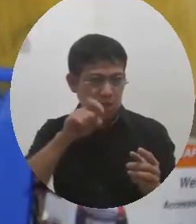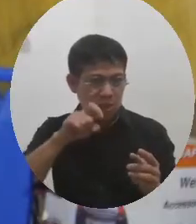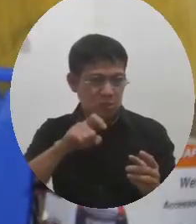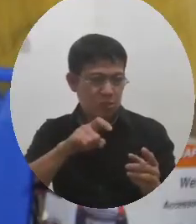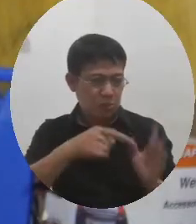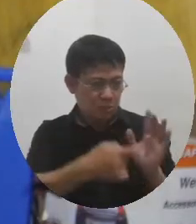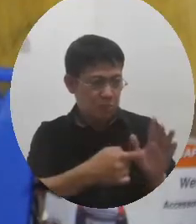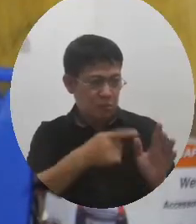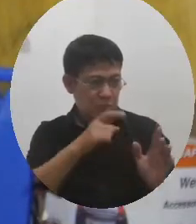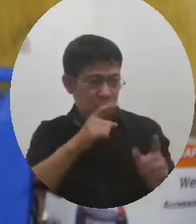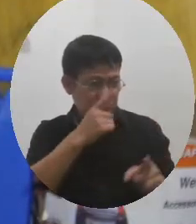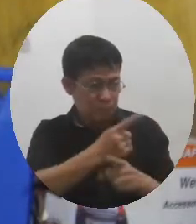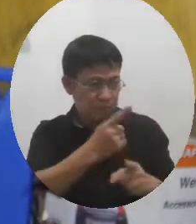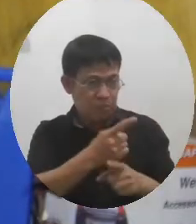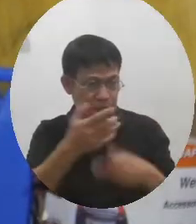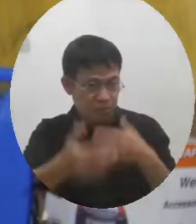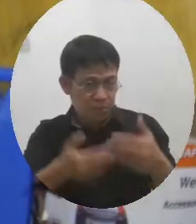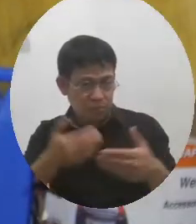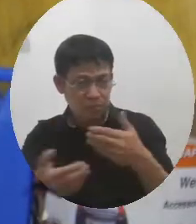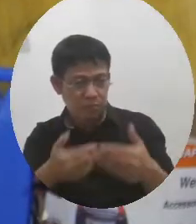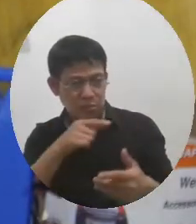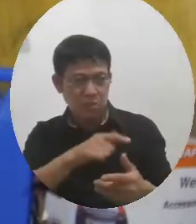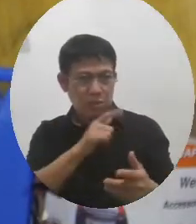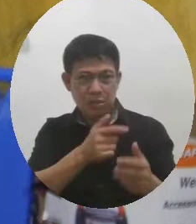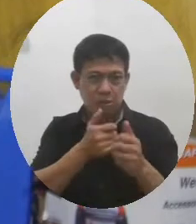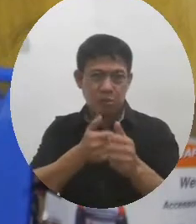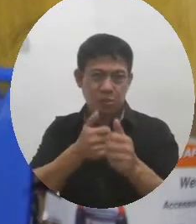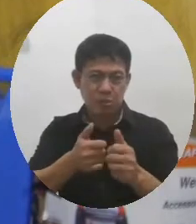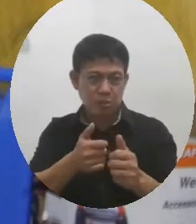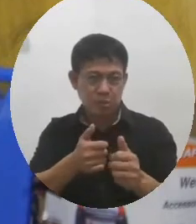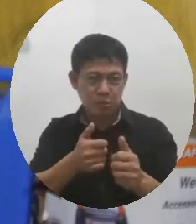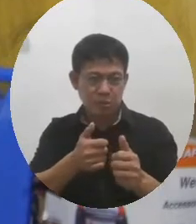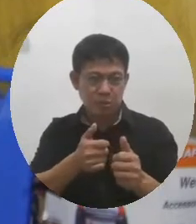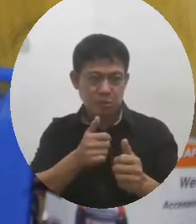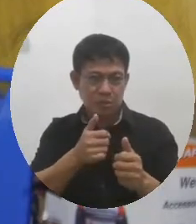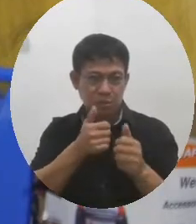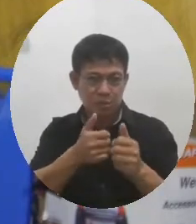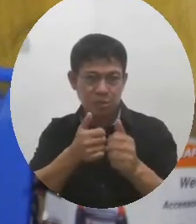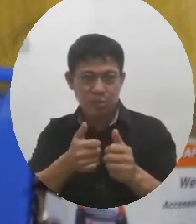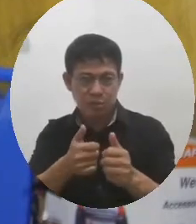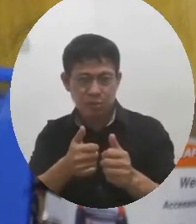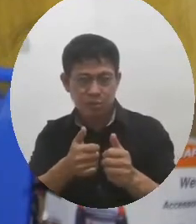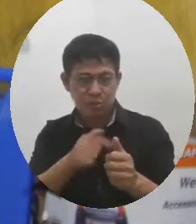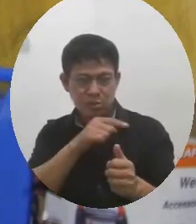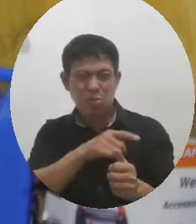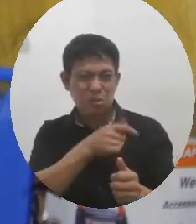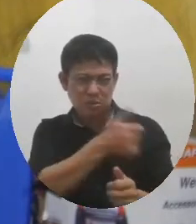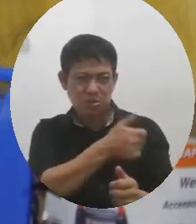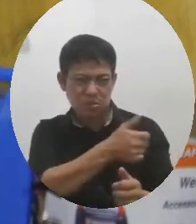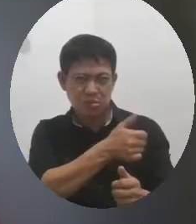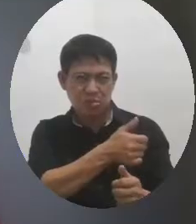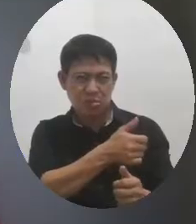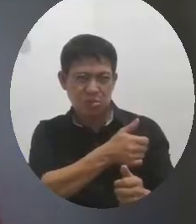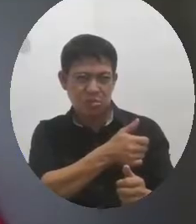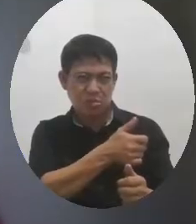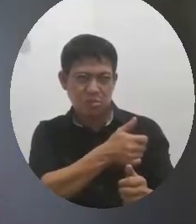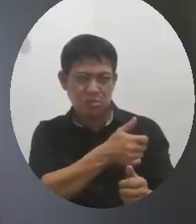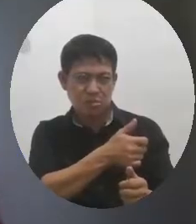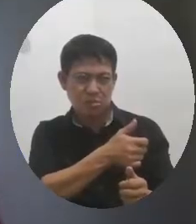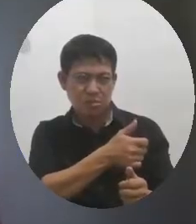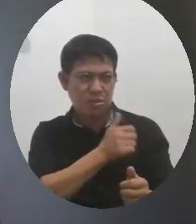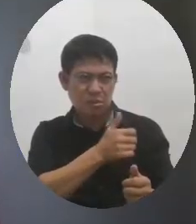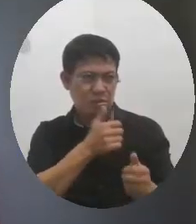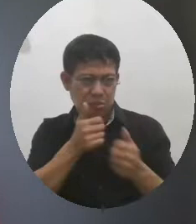Kahit ipakita mo sa kanya, ayaw niyang sundin. Kumbaga, parang may sarili siyang mundo. Alam